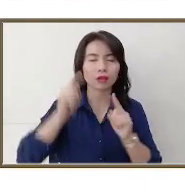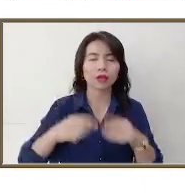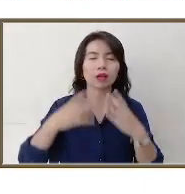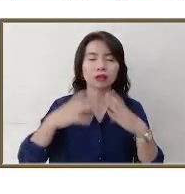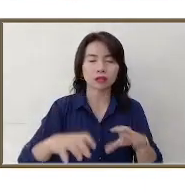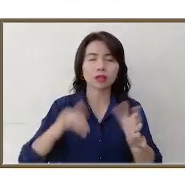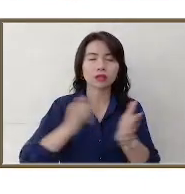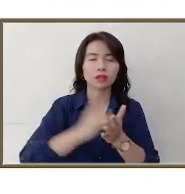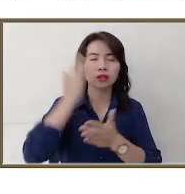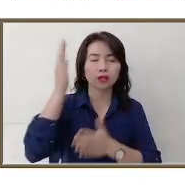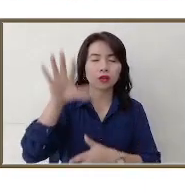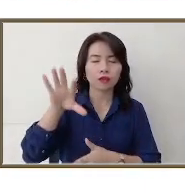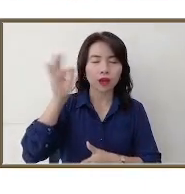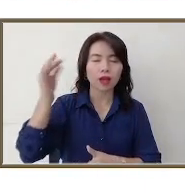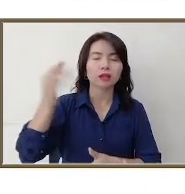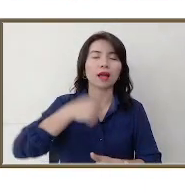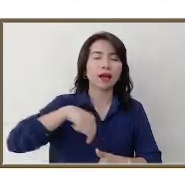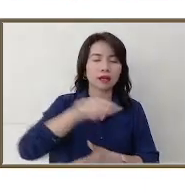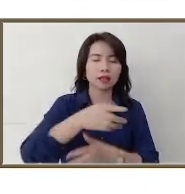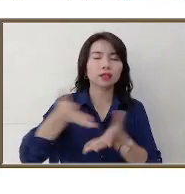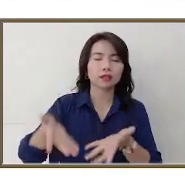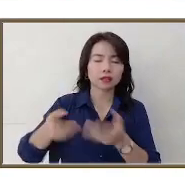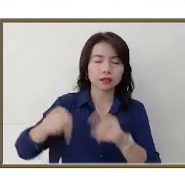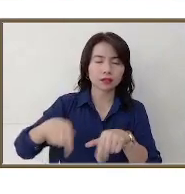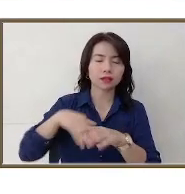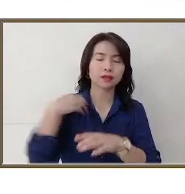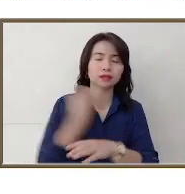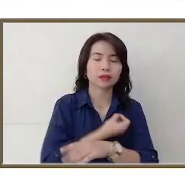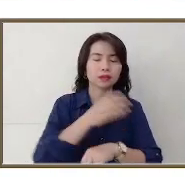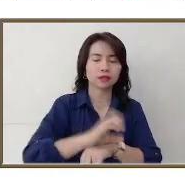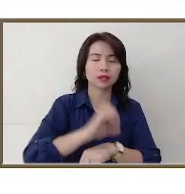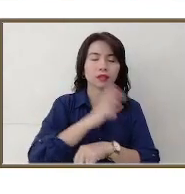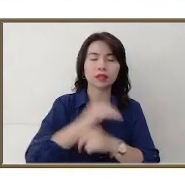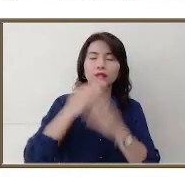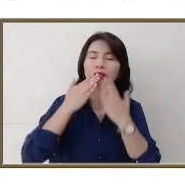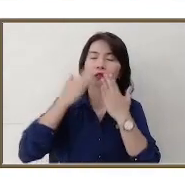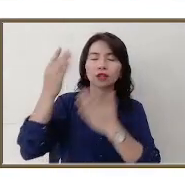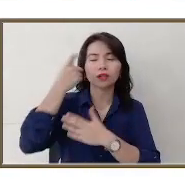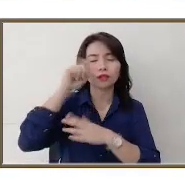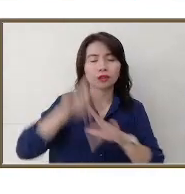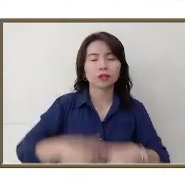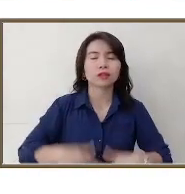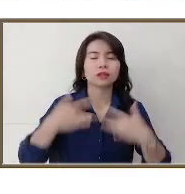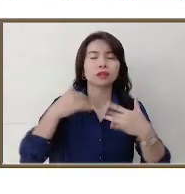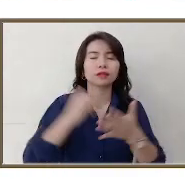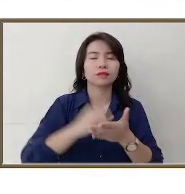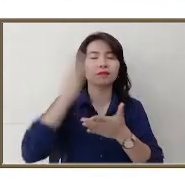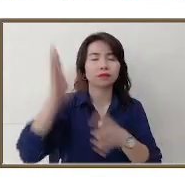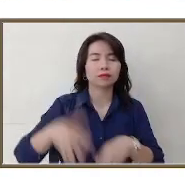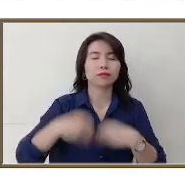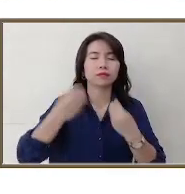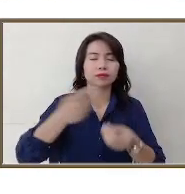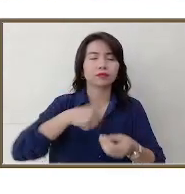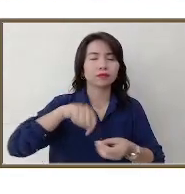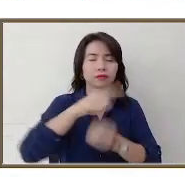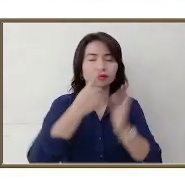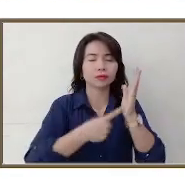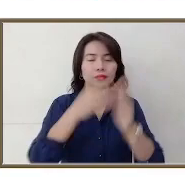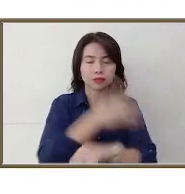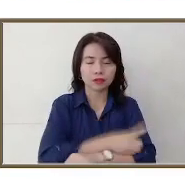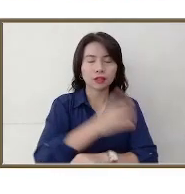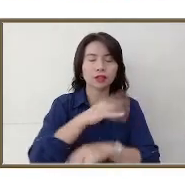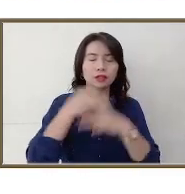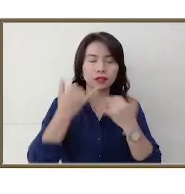kami nasumpungan sa loob ng inyong pong bahay-sambahan. Salamat sa buhay na ipinagkaloob niyo po sa amin sa araw po na ito, na ngayon ay muli na naman po